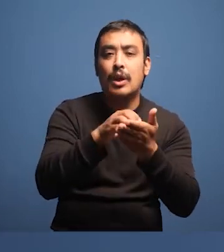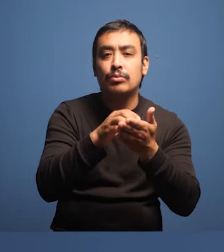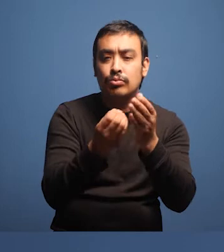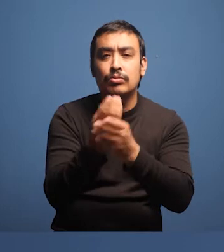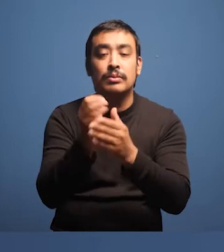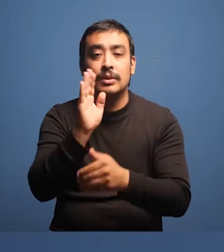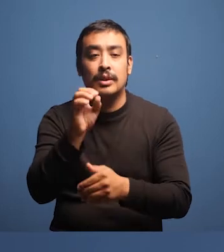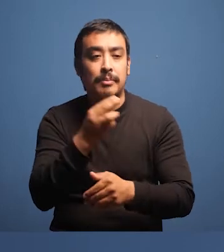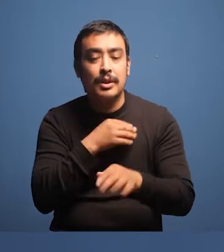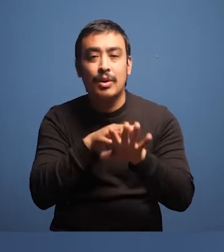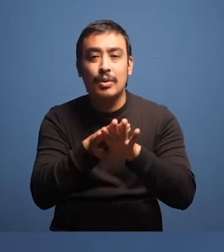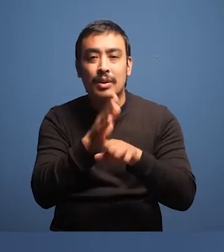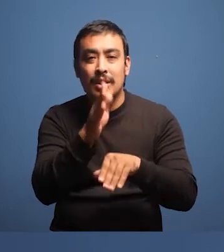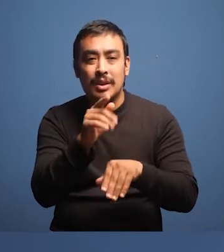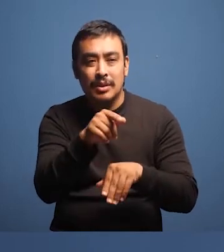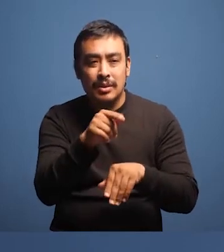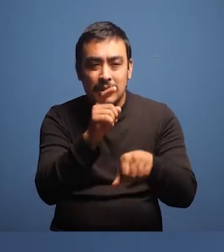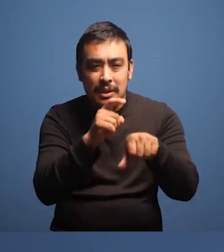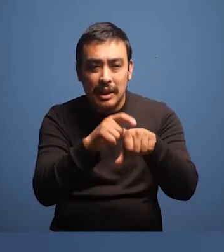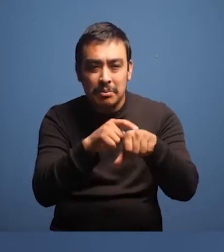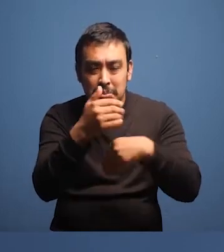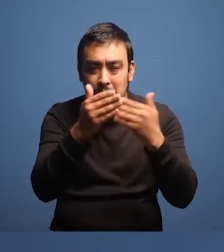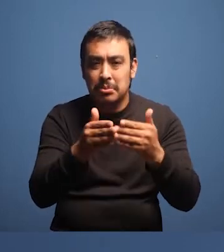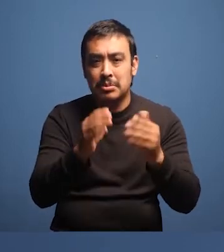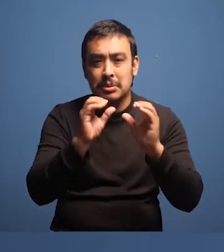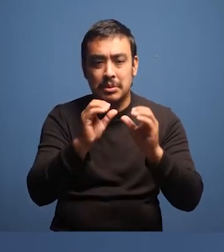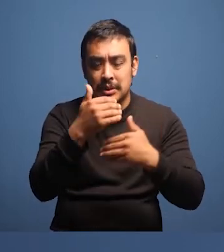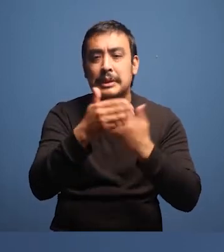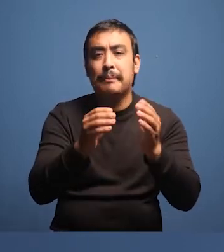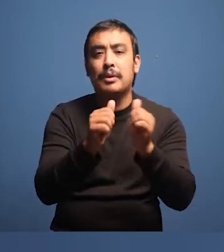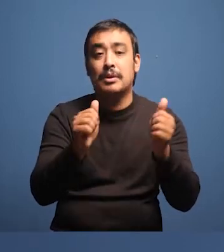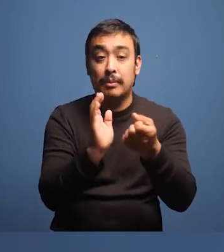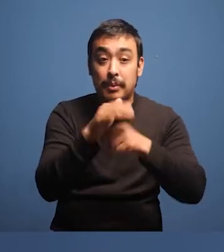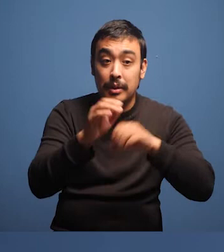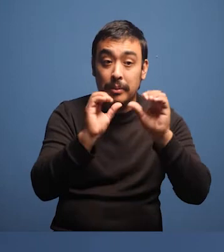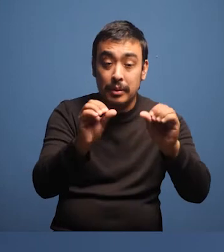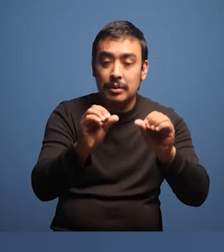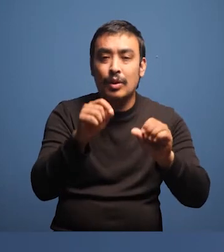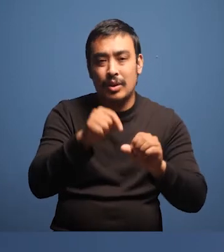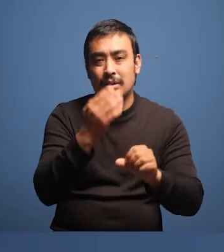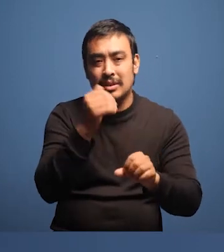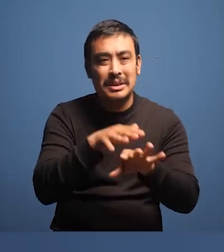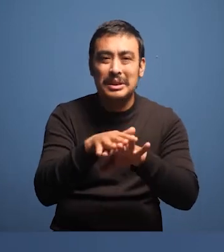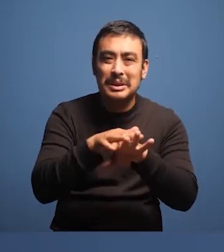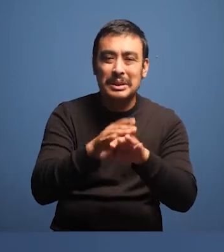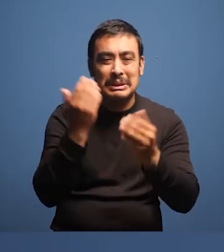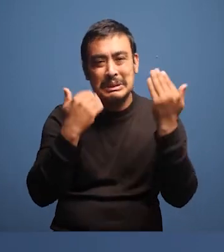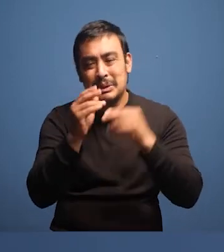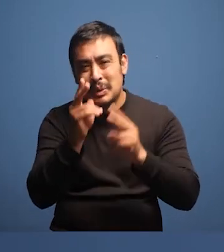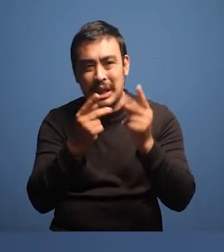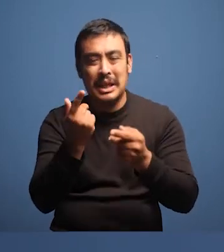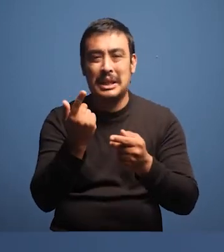तर मान्छेहरूले त्यसलाई चाहिँ सर्टेन टाइमसम्म हरेक कुराको लिमिट हुन्छ नि त, लिमिटभन्दा बढी युज गरेको कारणले अहिले एकदम धेरै एब्युजको कुराहरूदेखि